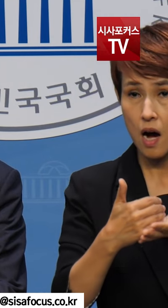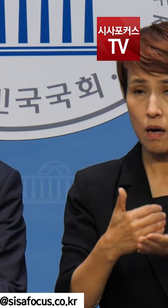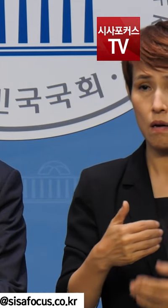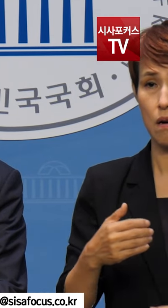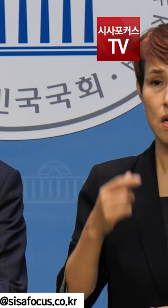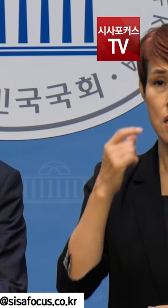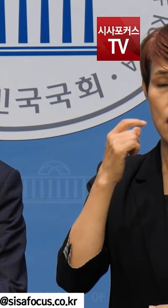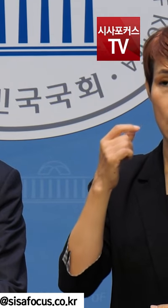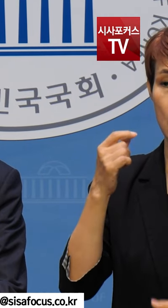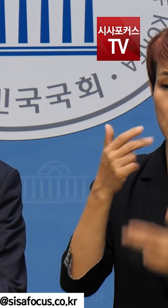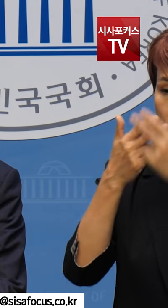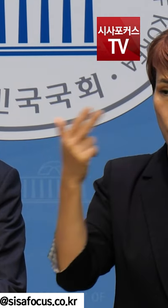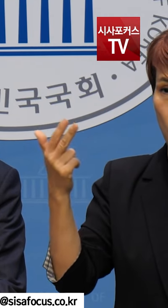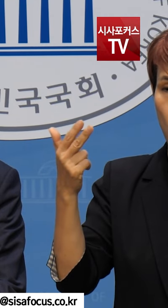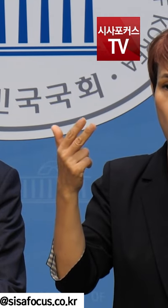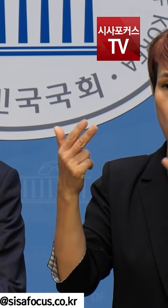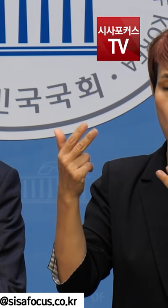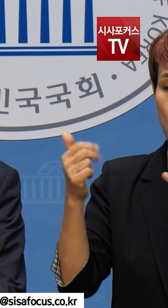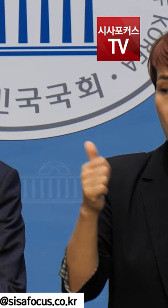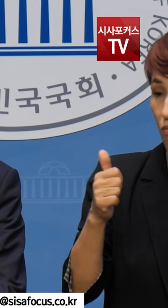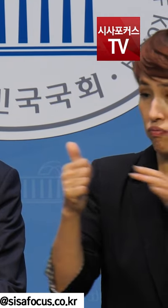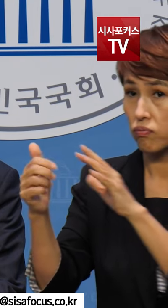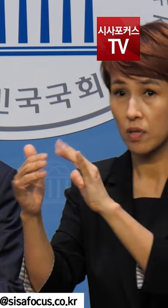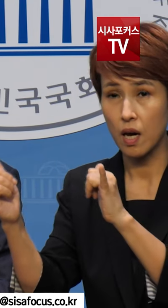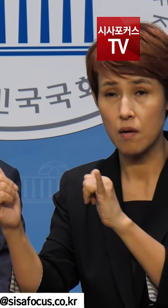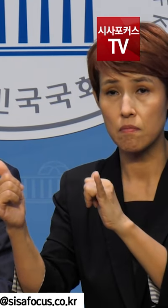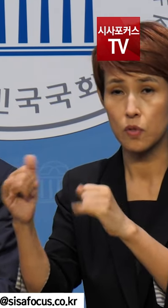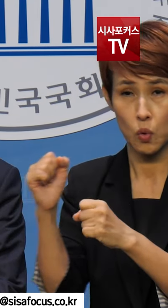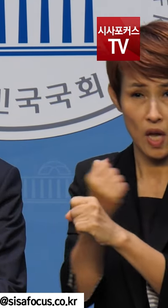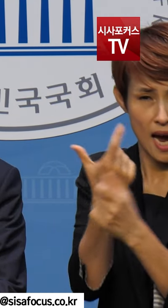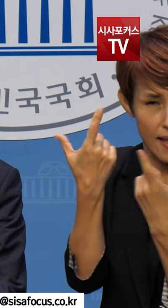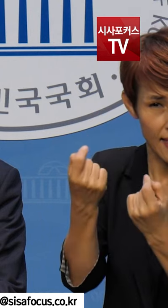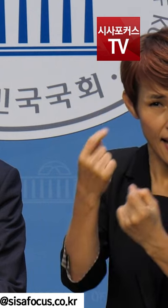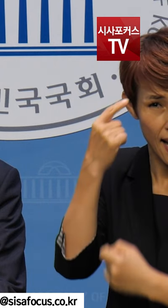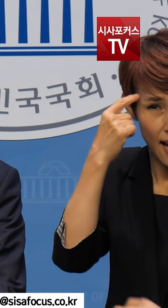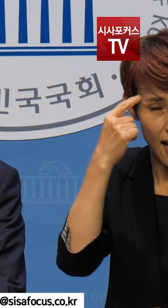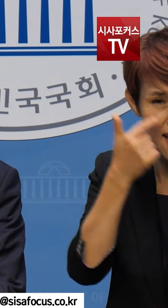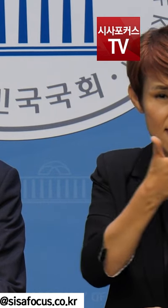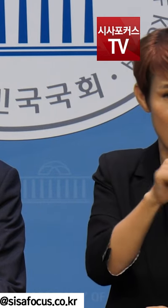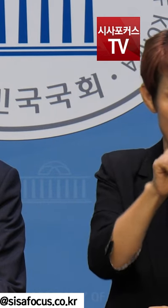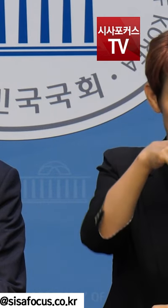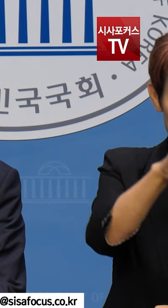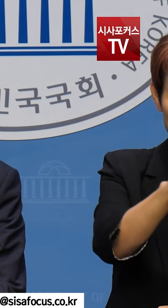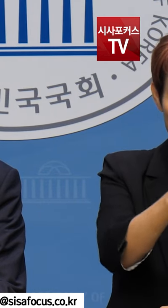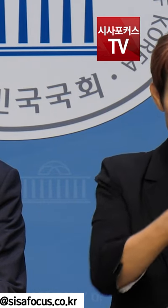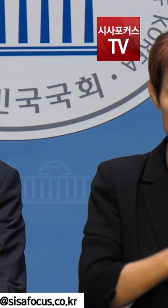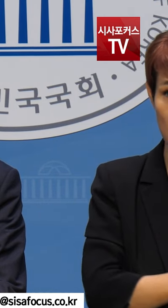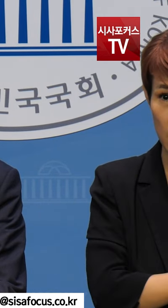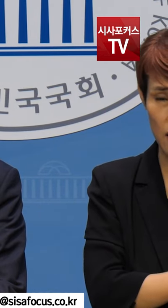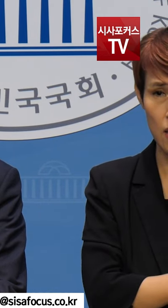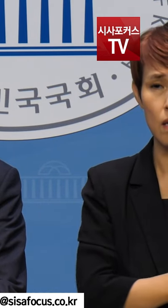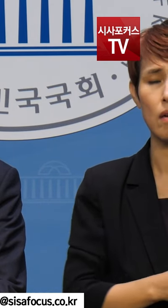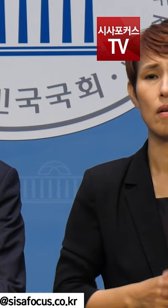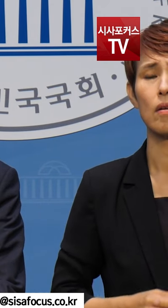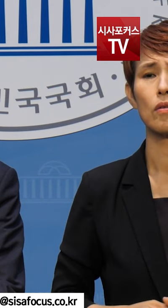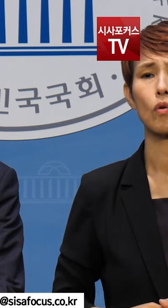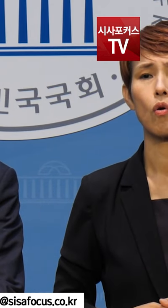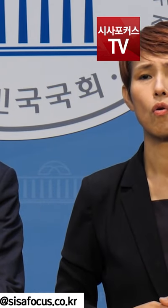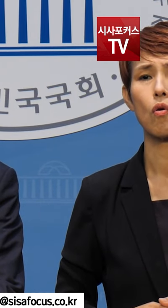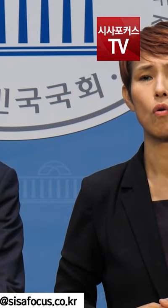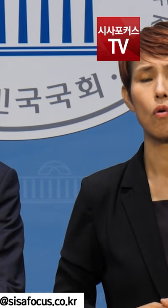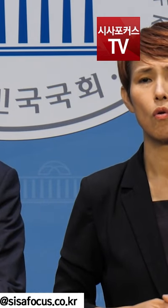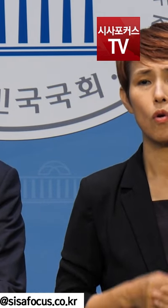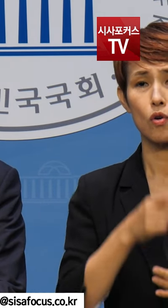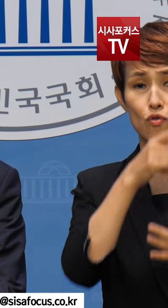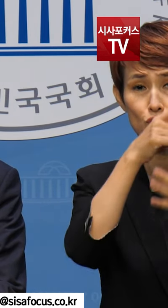규정한 나 의원의 발언은 민주당원 중에서도 그리고 맨 앞에 서서 윤석열 정권에 맞서 싸우며